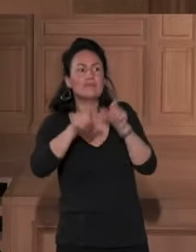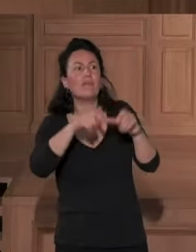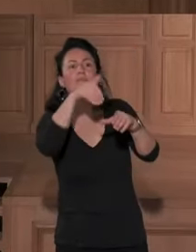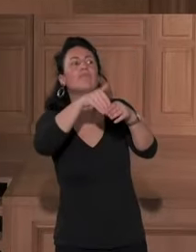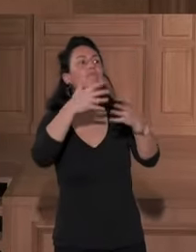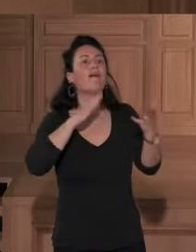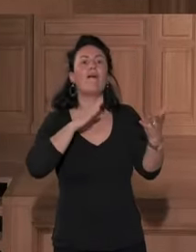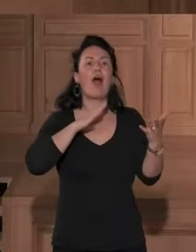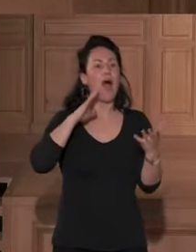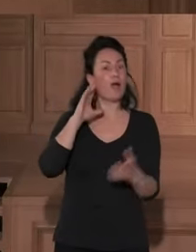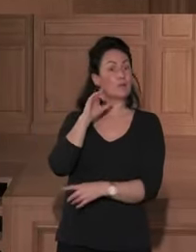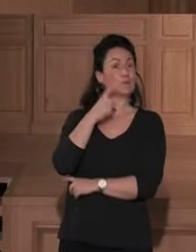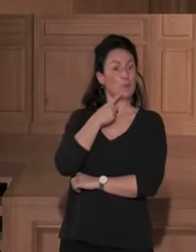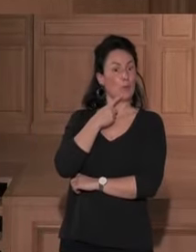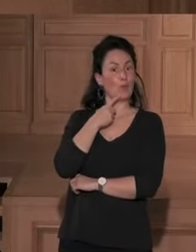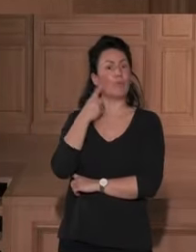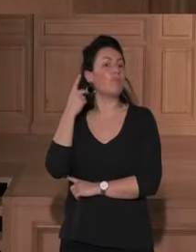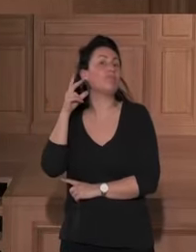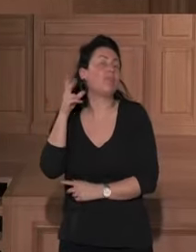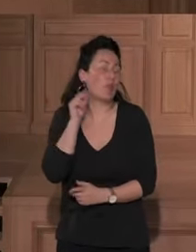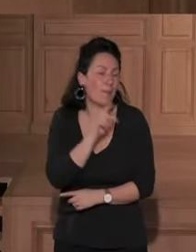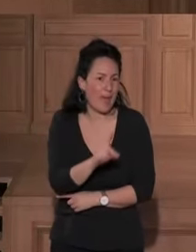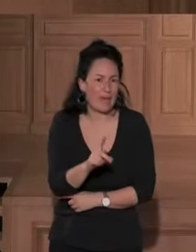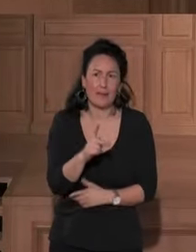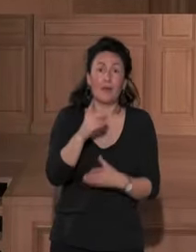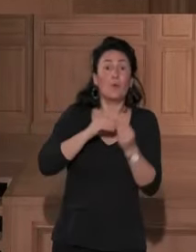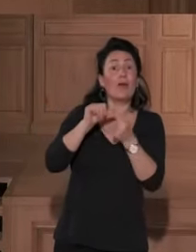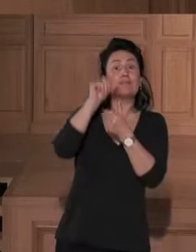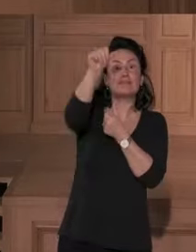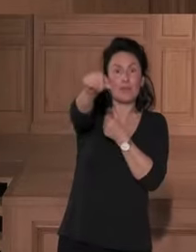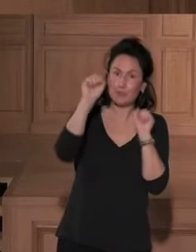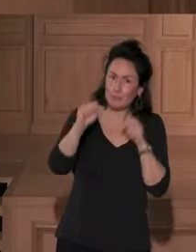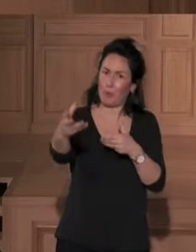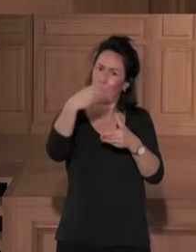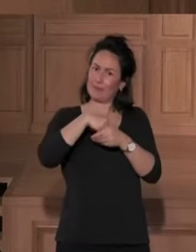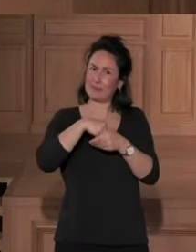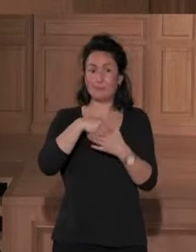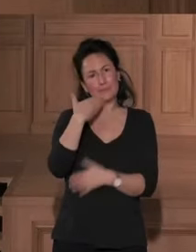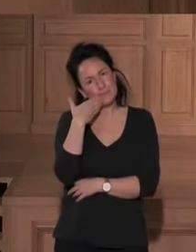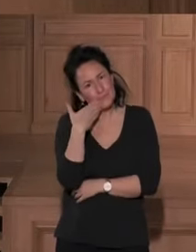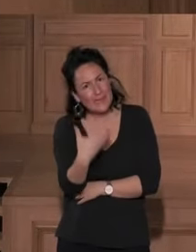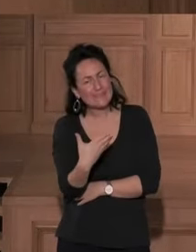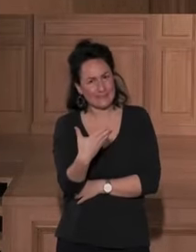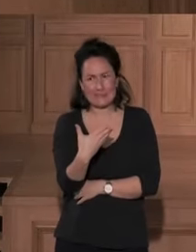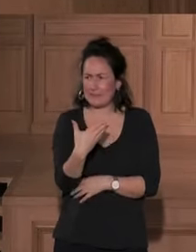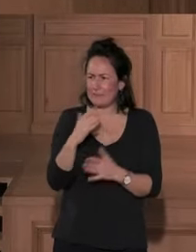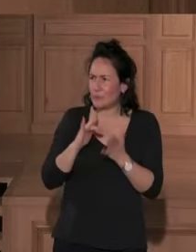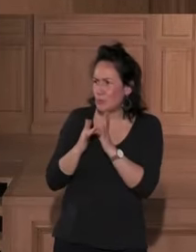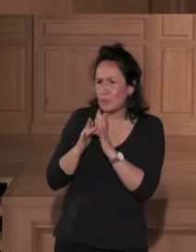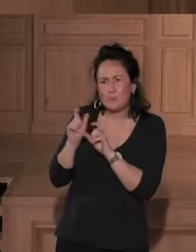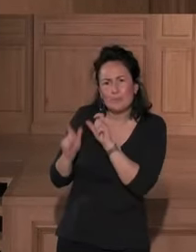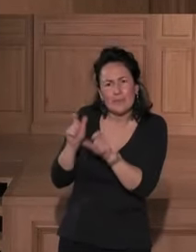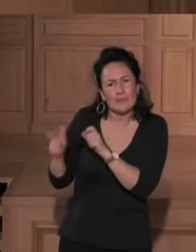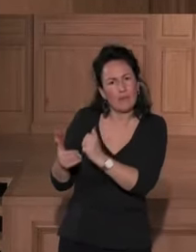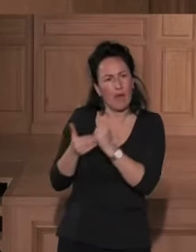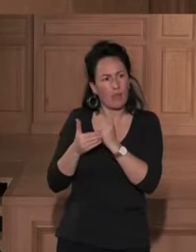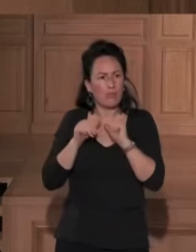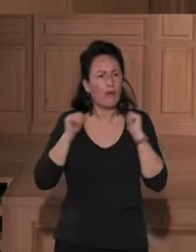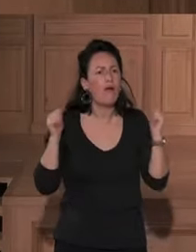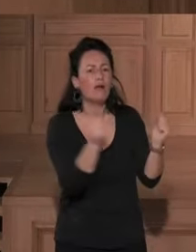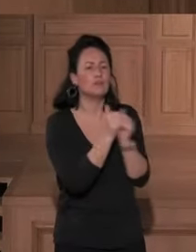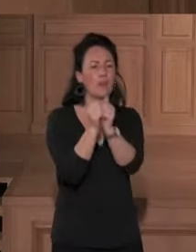n'entendent pas et qui, derrière leur écran ou ici, peuvent ainsi participer à cette table ronde. Donc merci à ceux qui nous relient et qui nous permettent de vivre